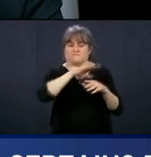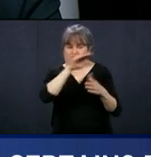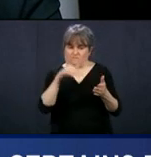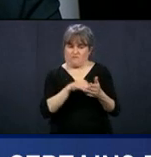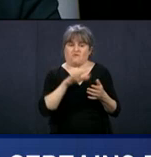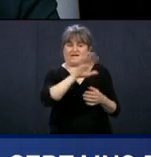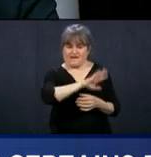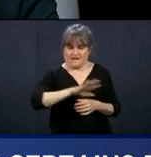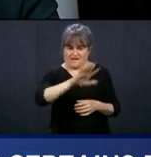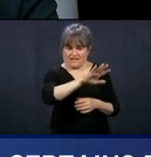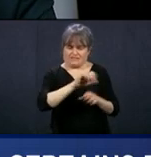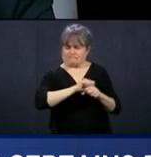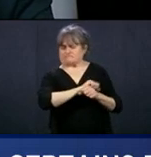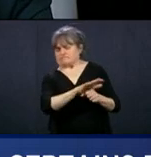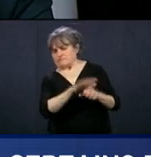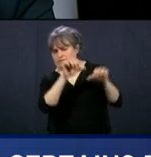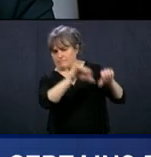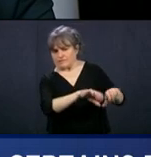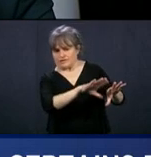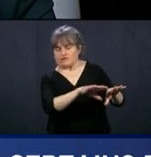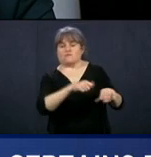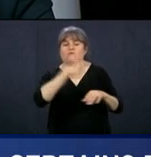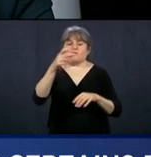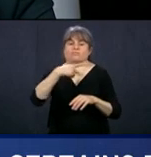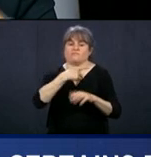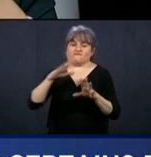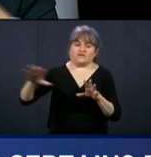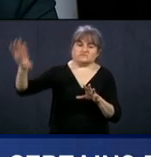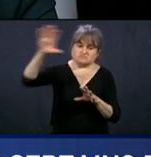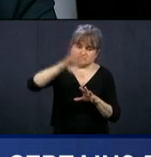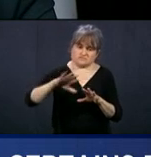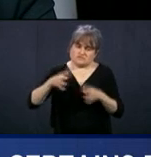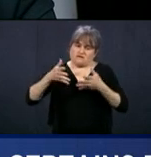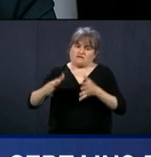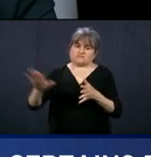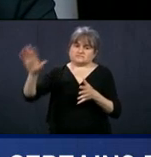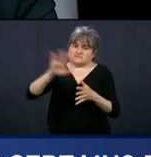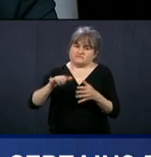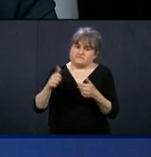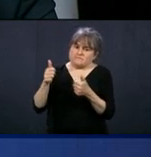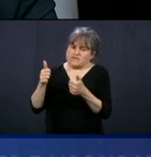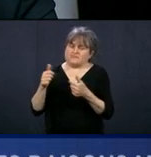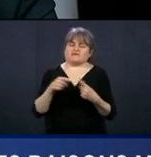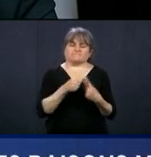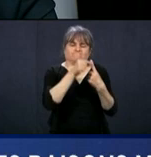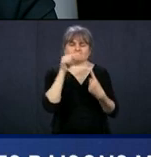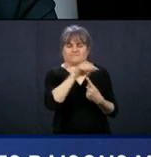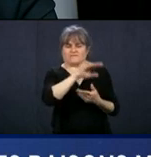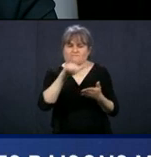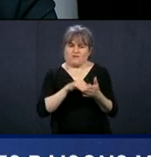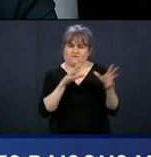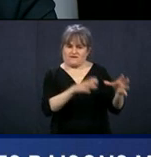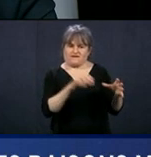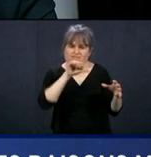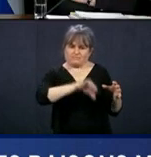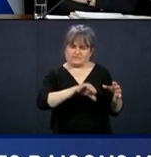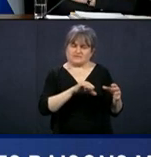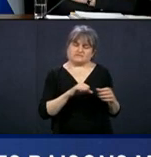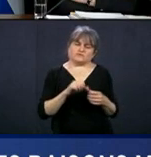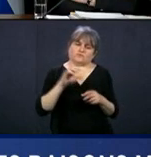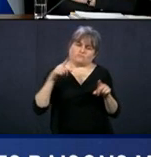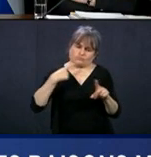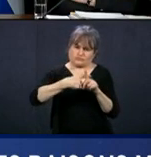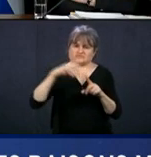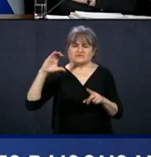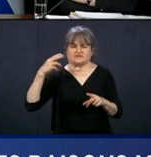deçà de ces chiffres-là pour le reste du Québec, mais il y a un enjeu particulier à Montréal. Olivier Bossé, Le Soleil.